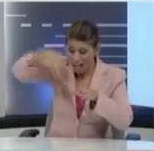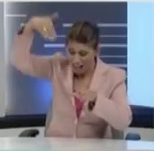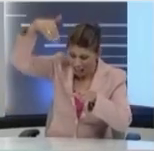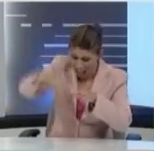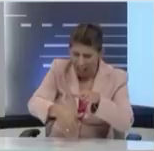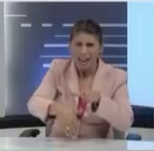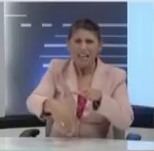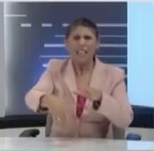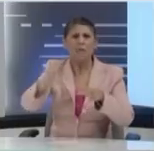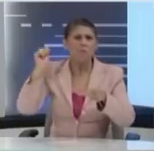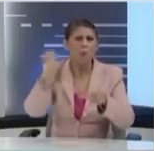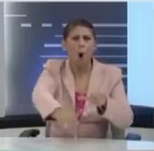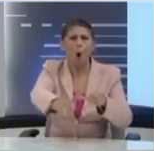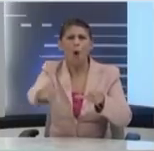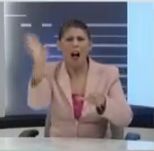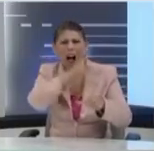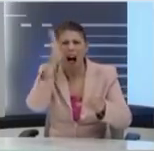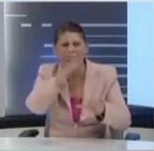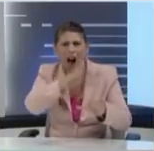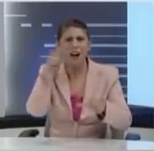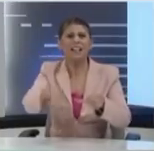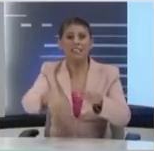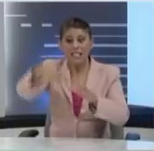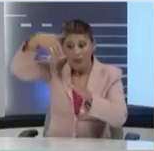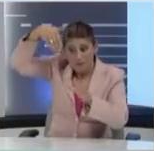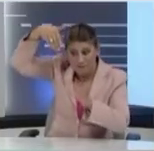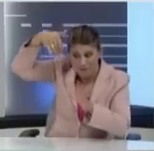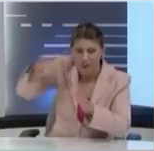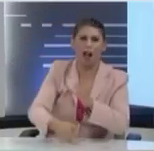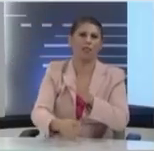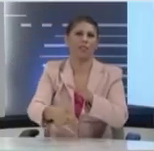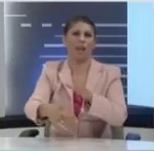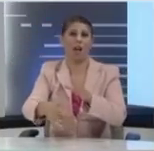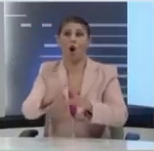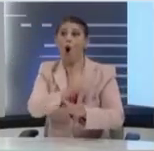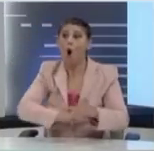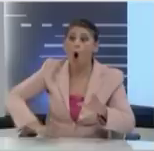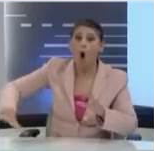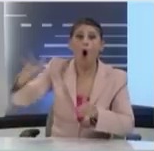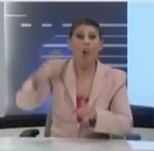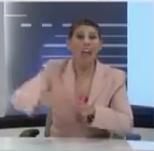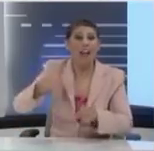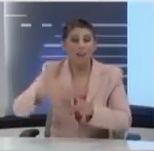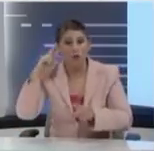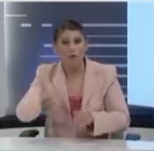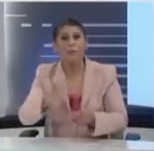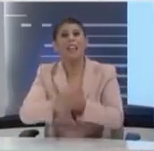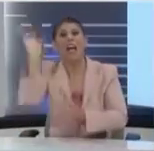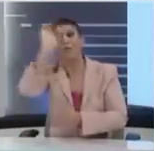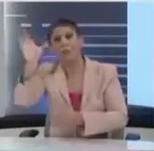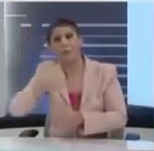σας. Αυτοεξευτελίζεστε μπροστά στα μάτια του ελληνικού λαού και τα μάτια των Ευρωπαίων πολιτών.